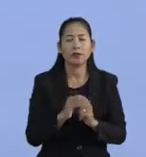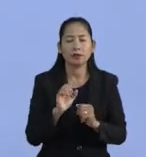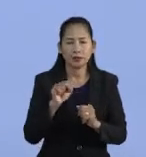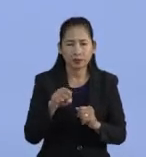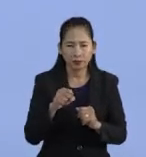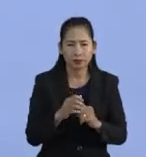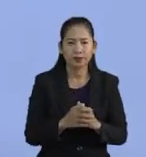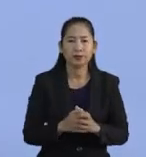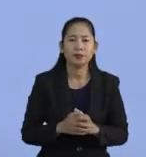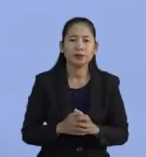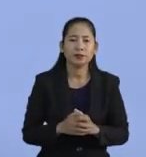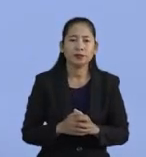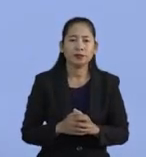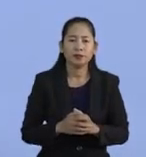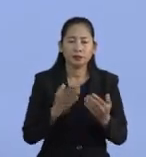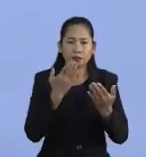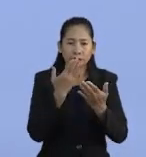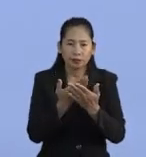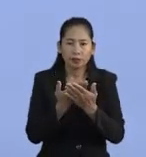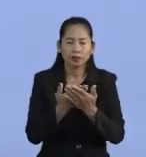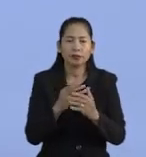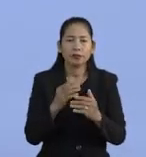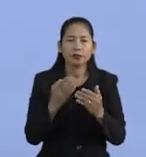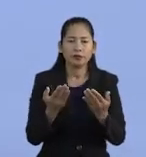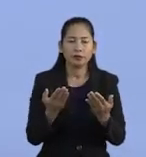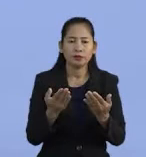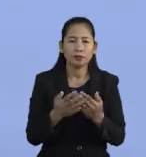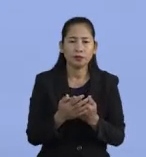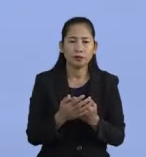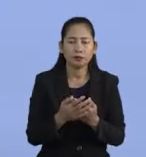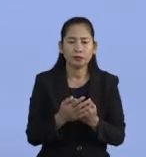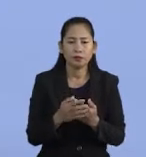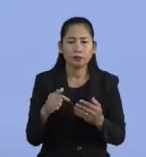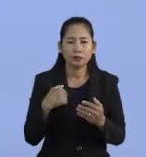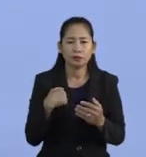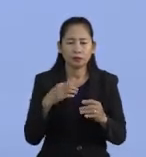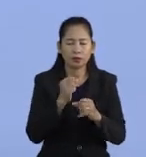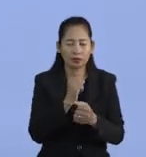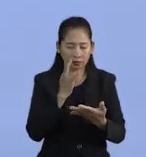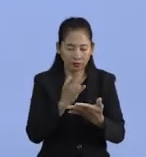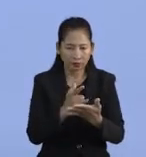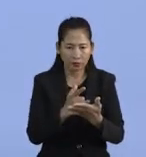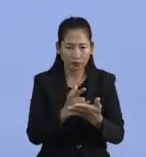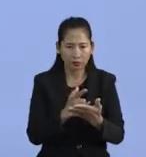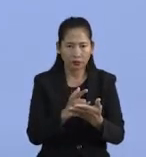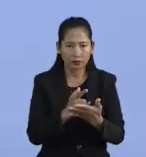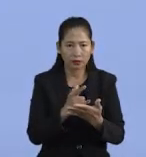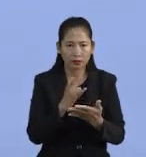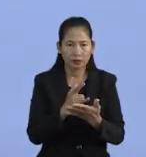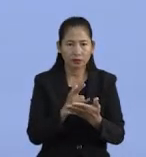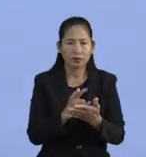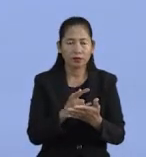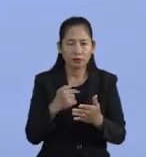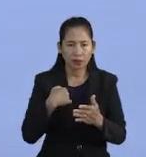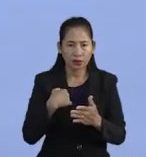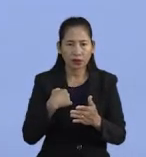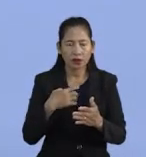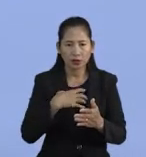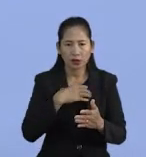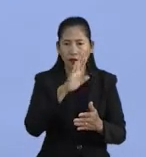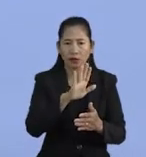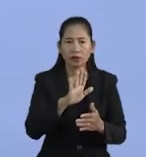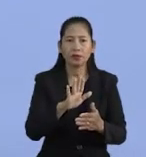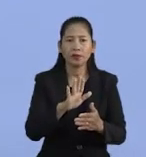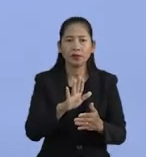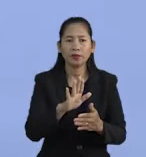và vẫn và mẹ liên dưỡng và bạn mình chọn được mình toàn chọn tiếp một tái là cụ chọn ở